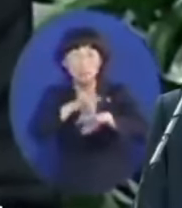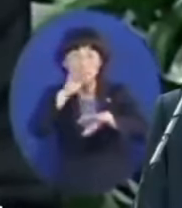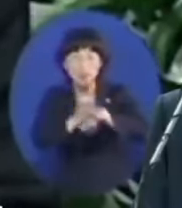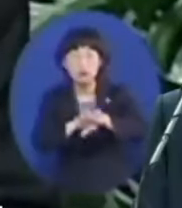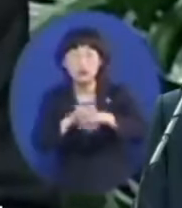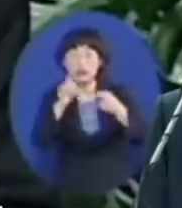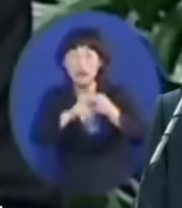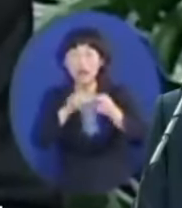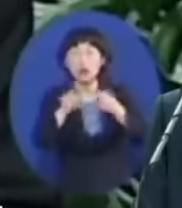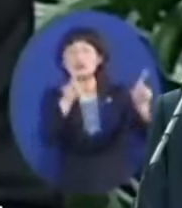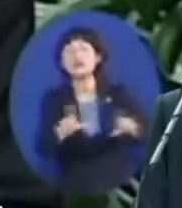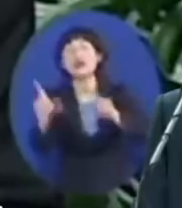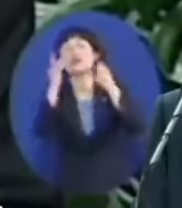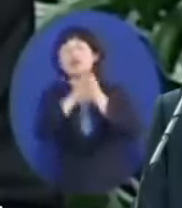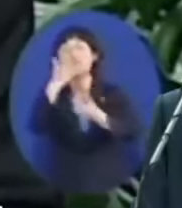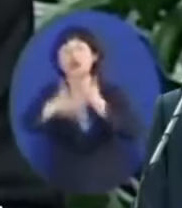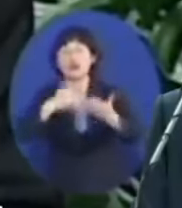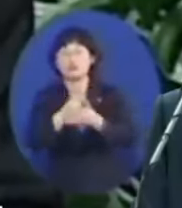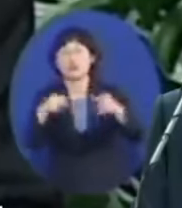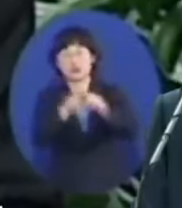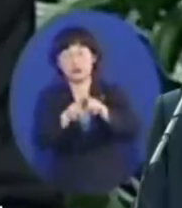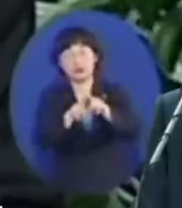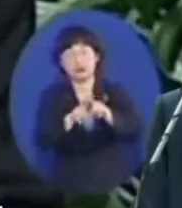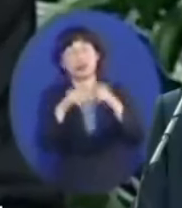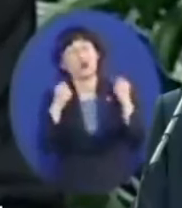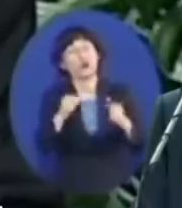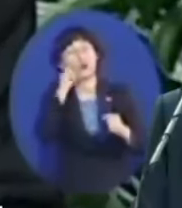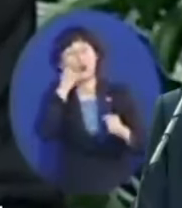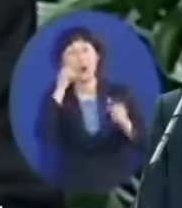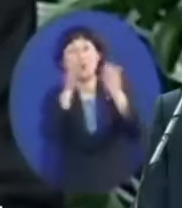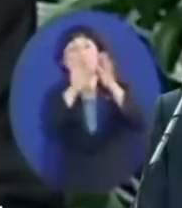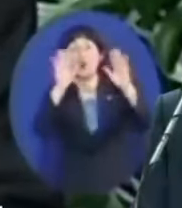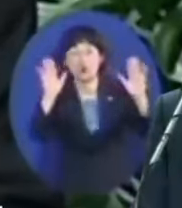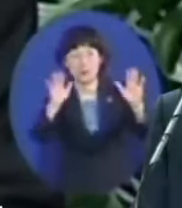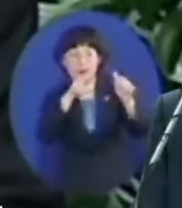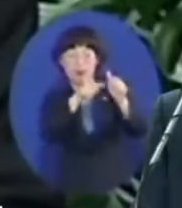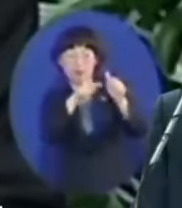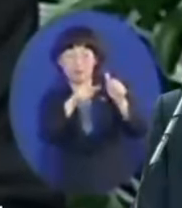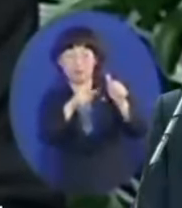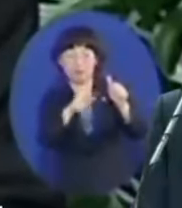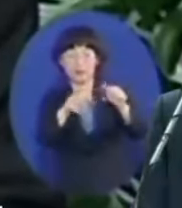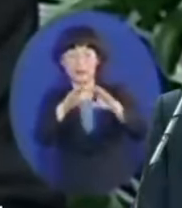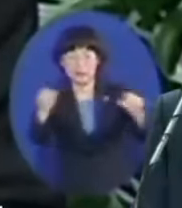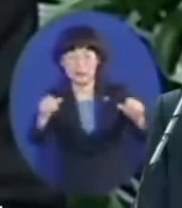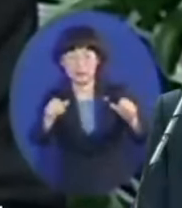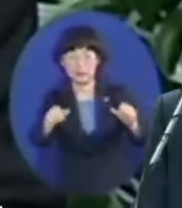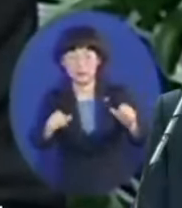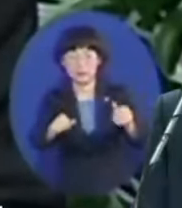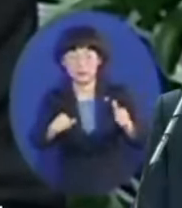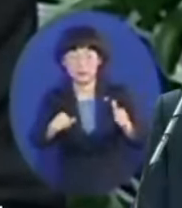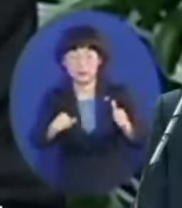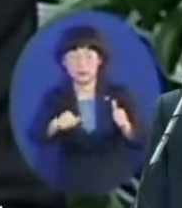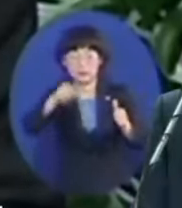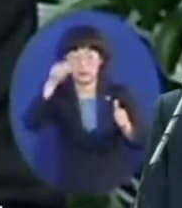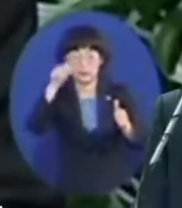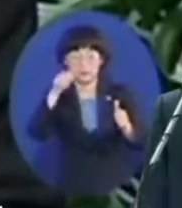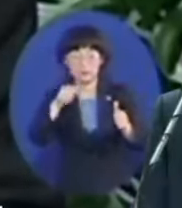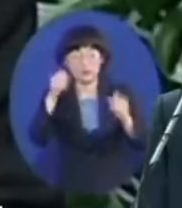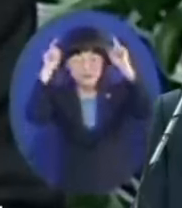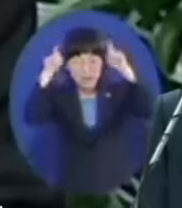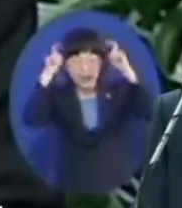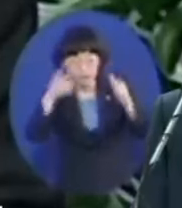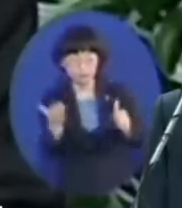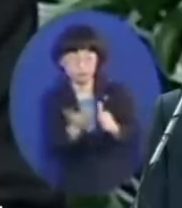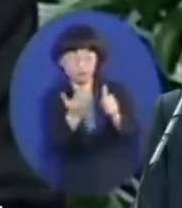하나님이 같이 그할 수가 없는 것입니다. 모세가 양을 치다가 가시는 굴 속에 불길이 활활